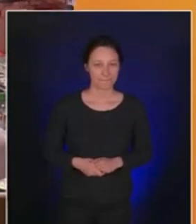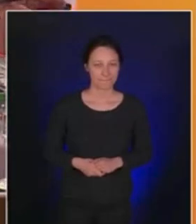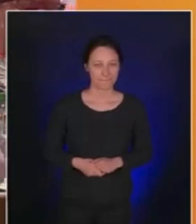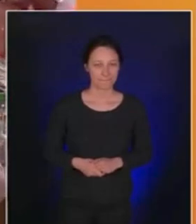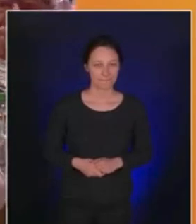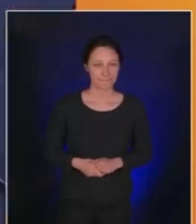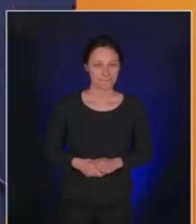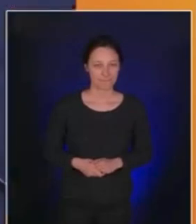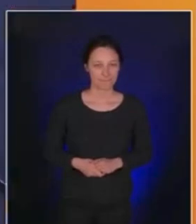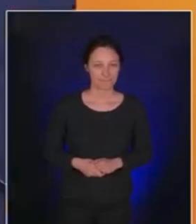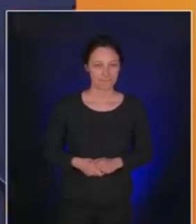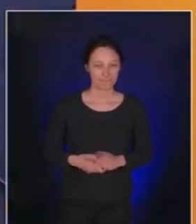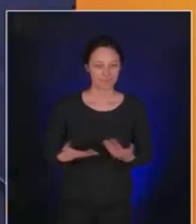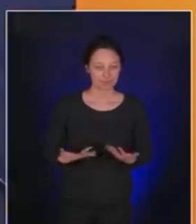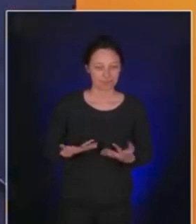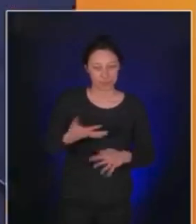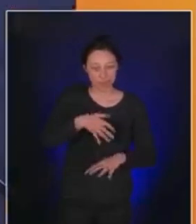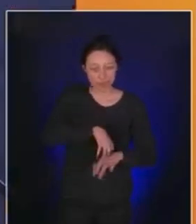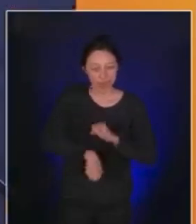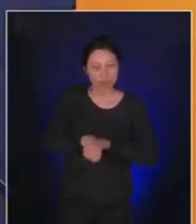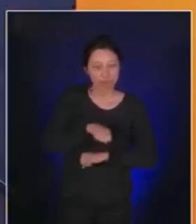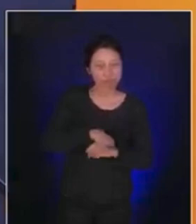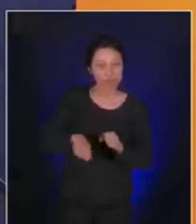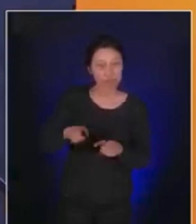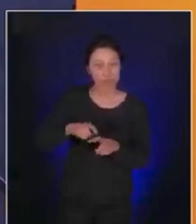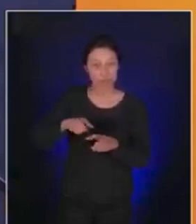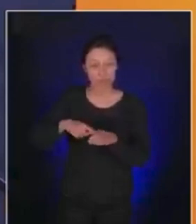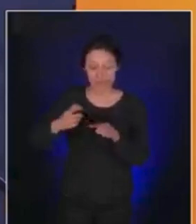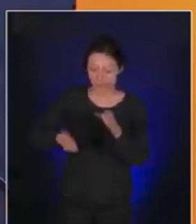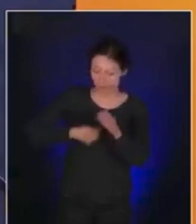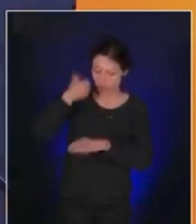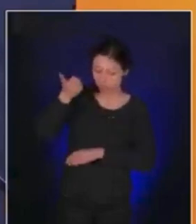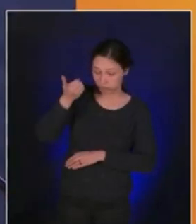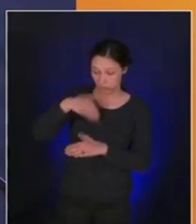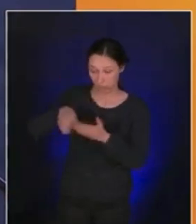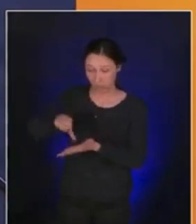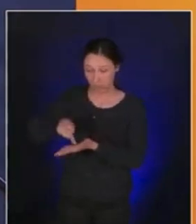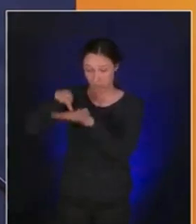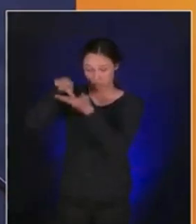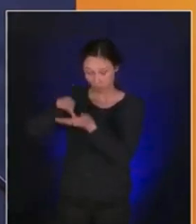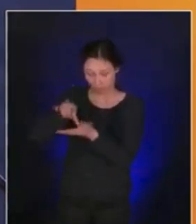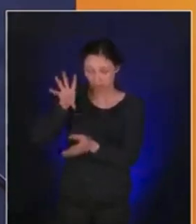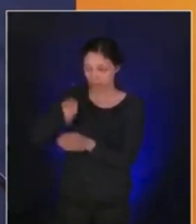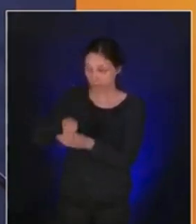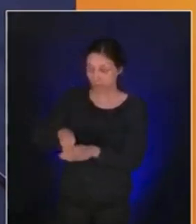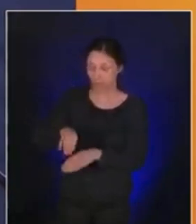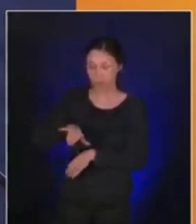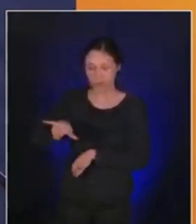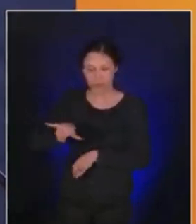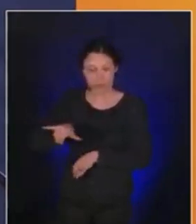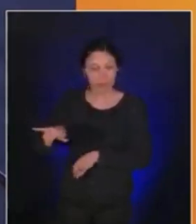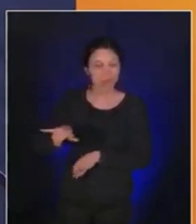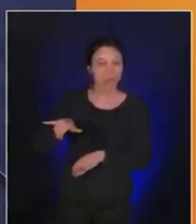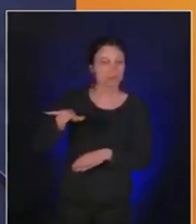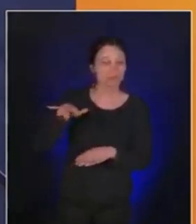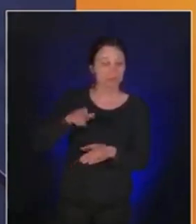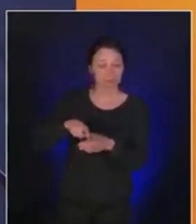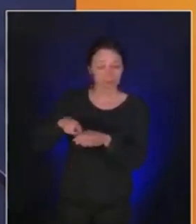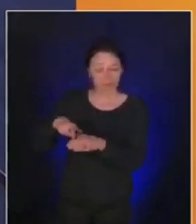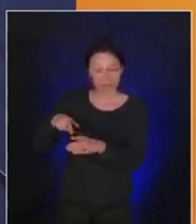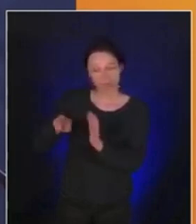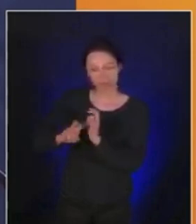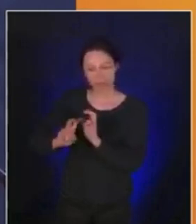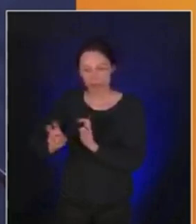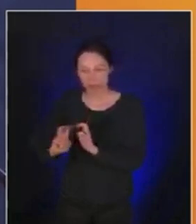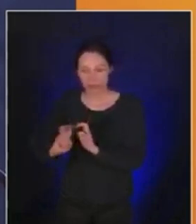Les organisations syndicales indépendantes en Iran, dont le syndicat des travailleurs de la Régie de transport de Téhéran et sa banlieue,